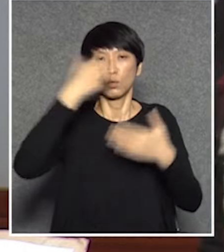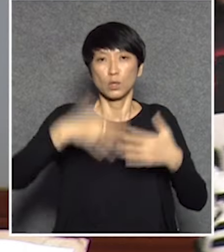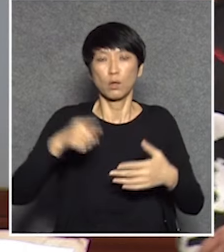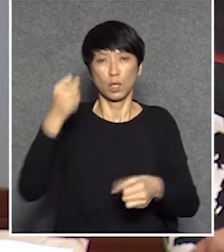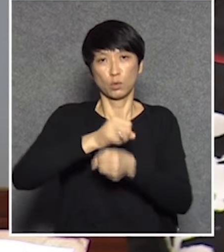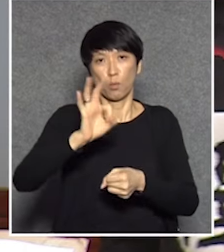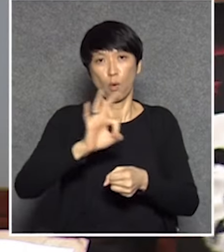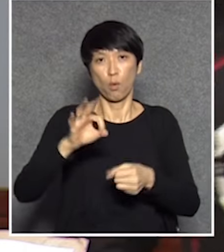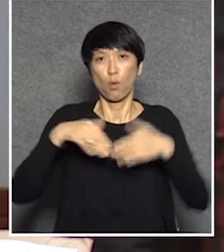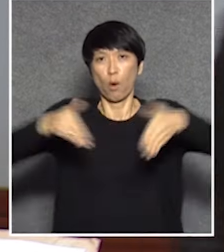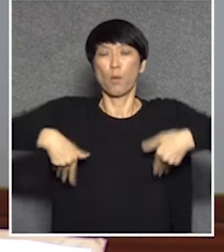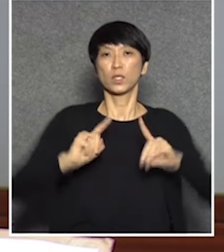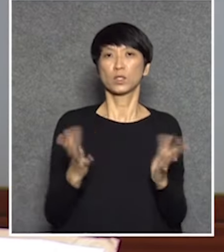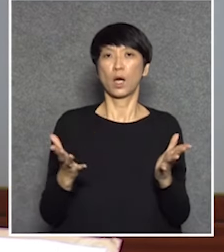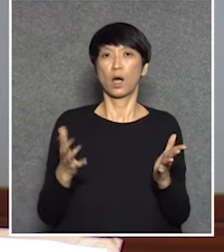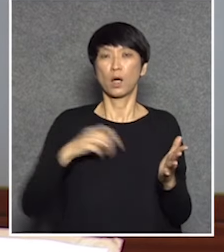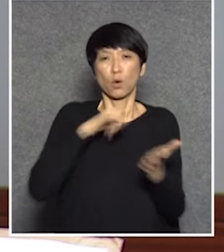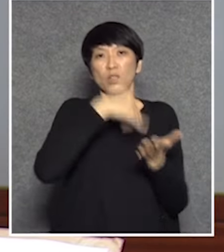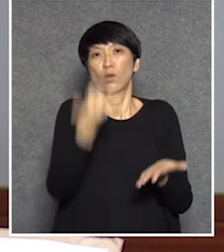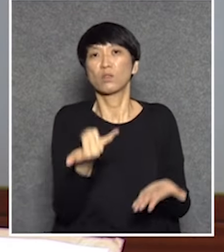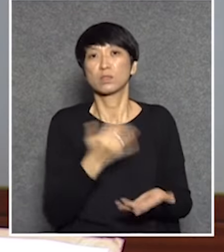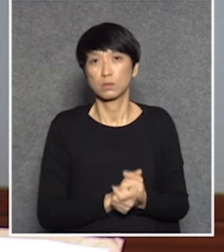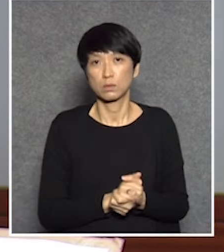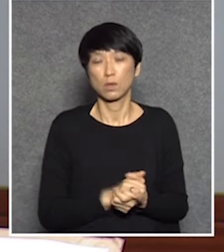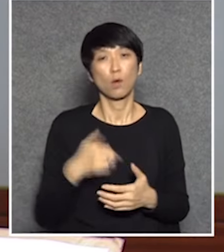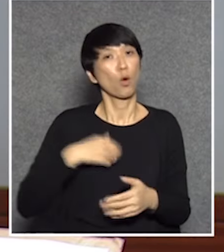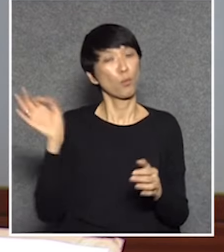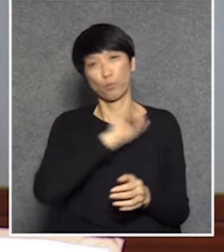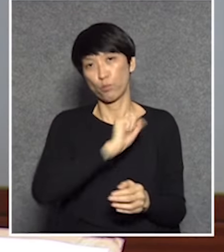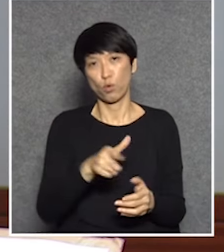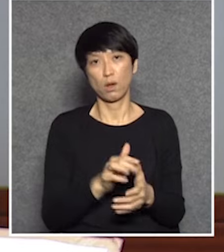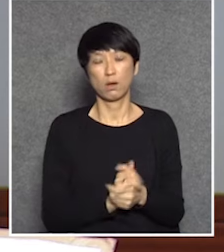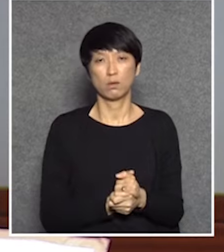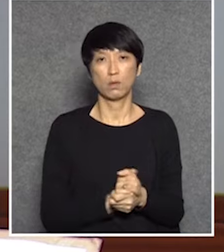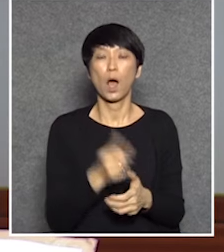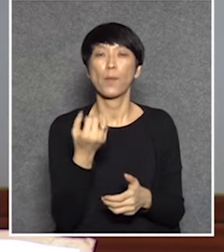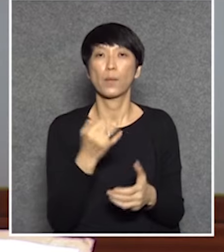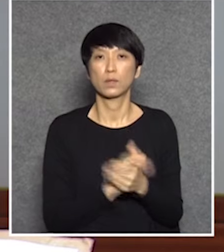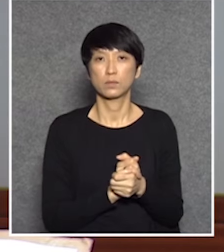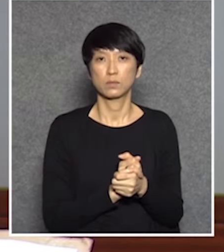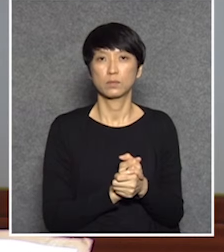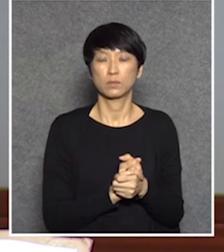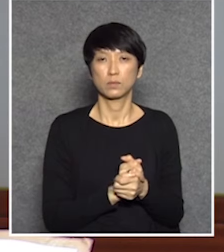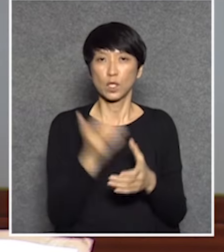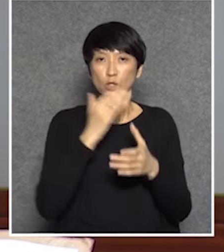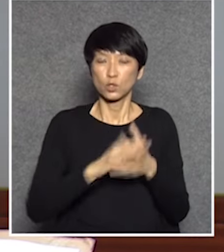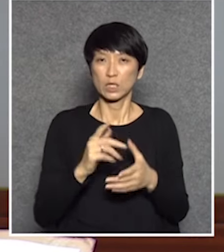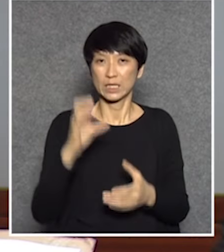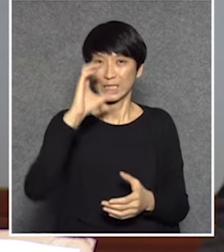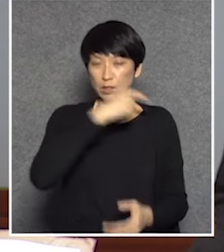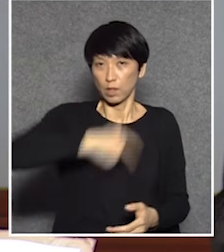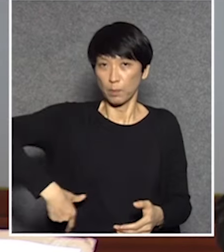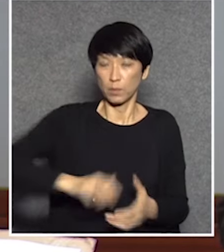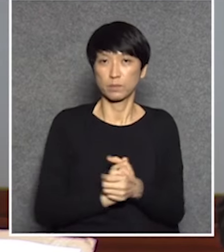哥？我跳樓死啊？我唔會噶嘛，係咪啊？所以陳建波太